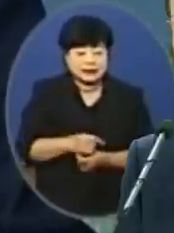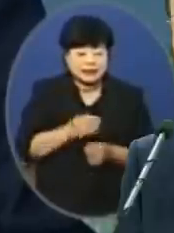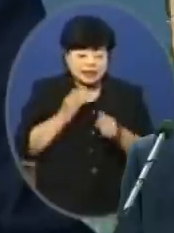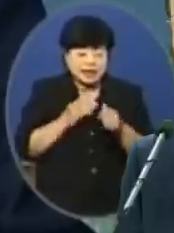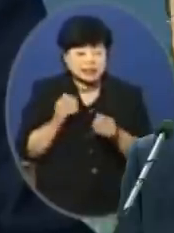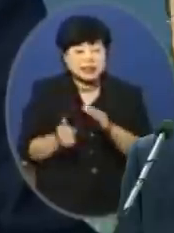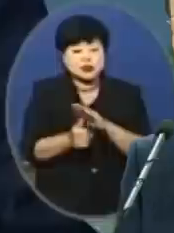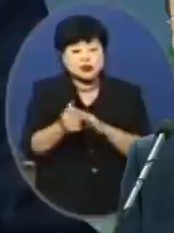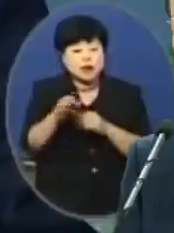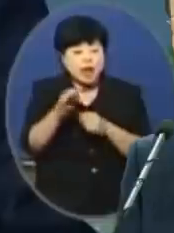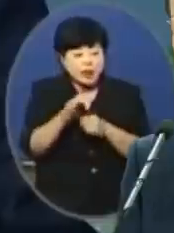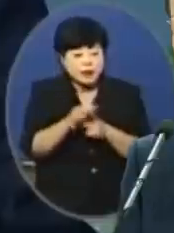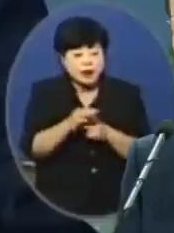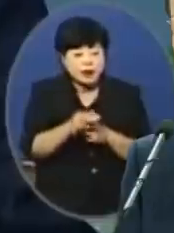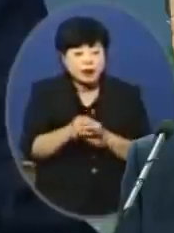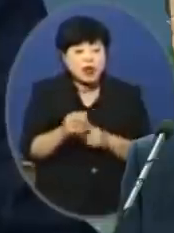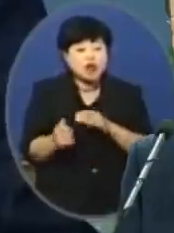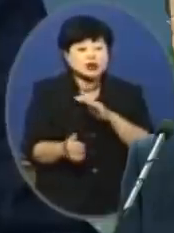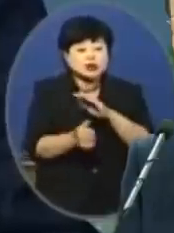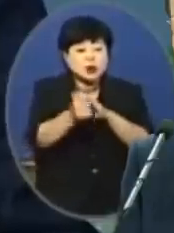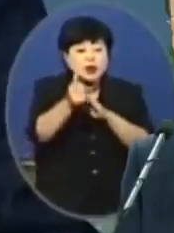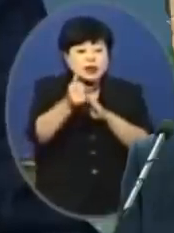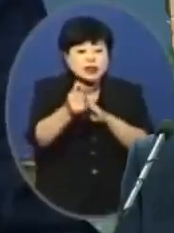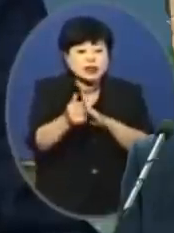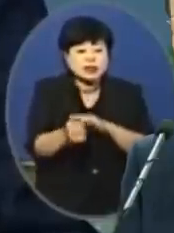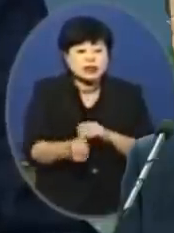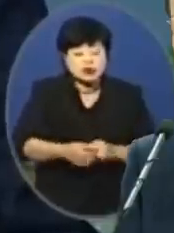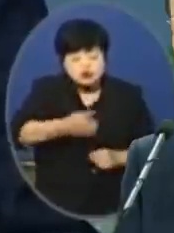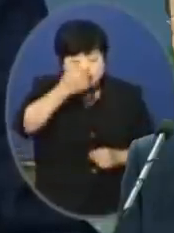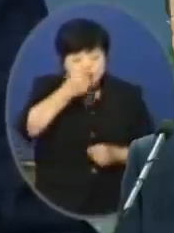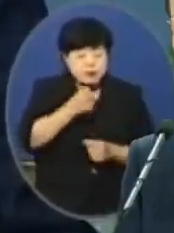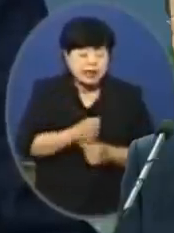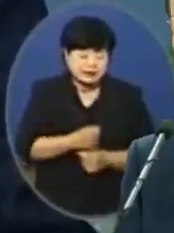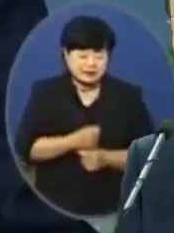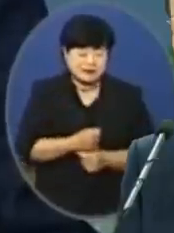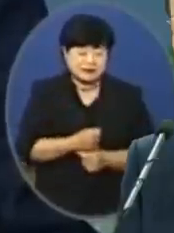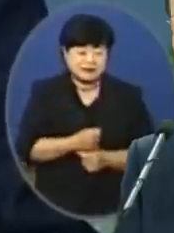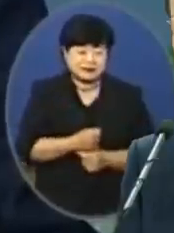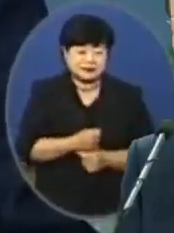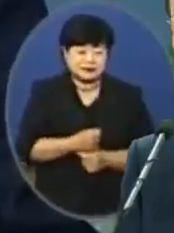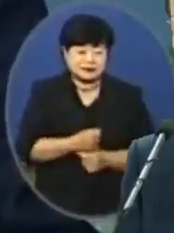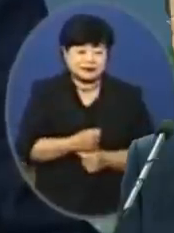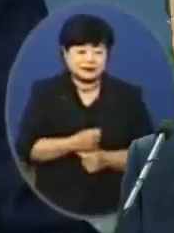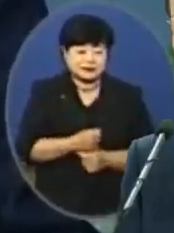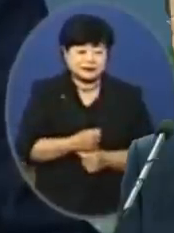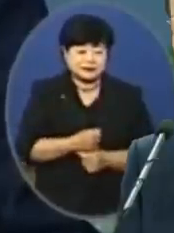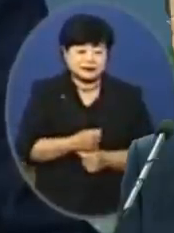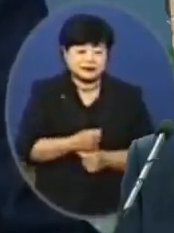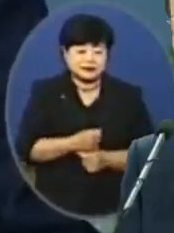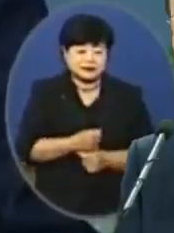간절히 소원을 하면은 소원이 꿈을 만들어내는 것입니다.